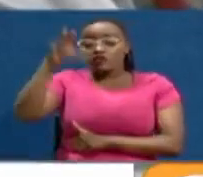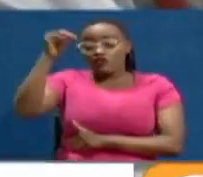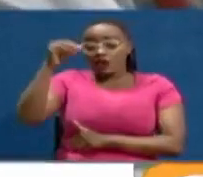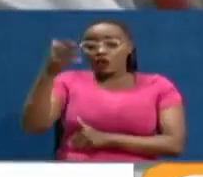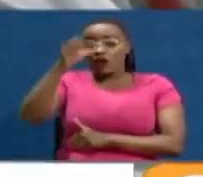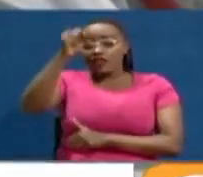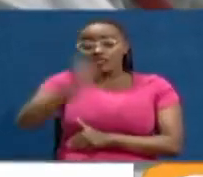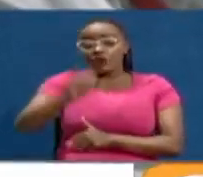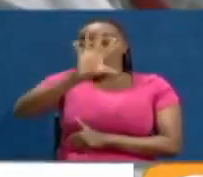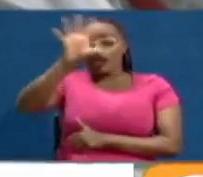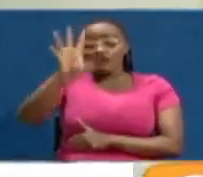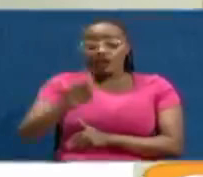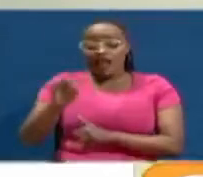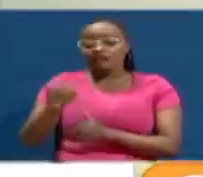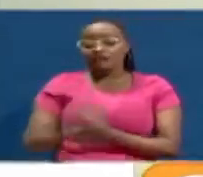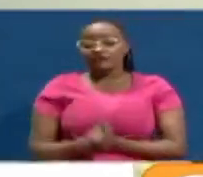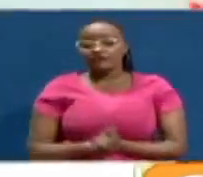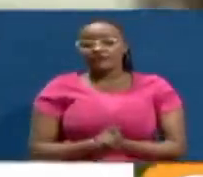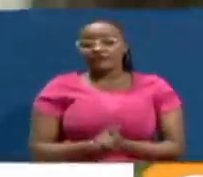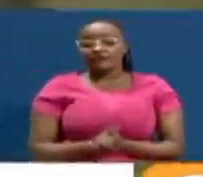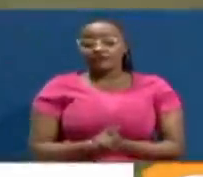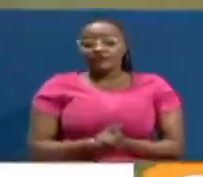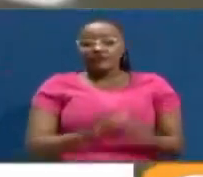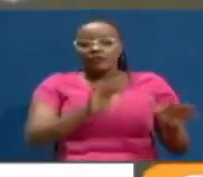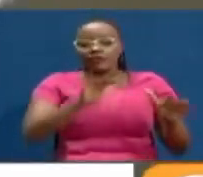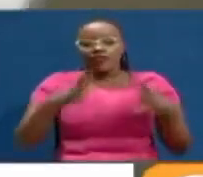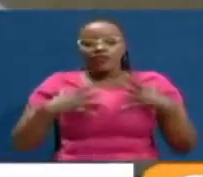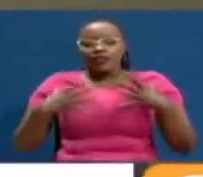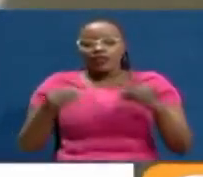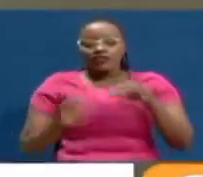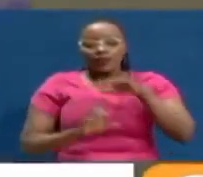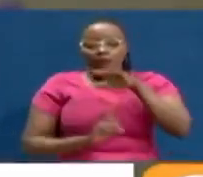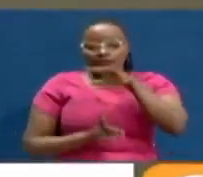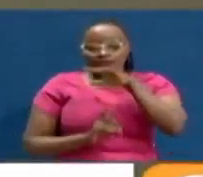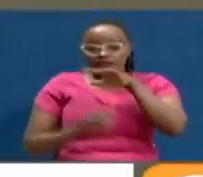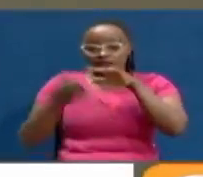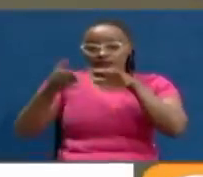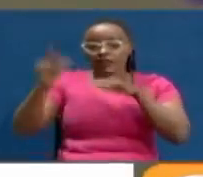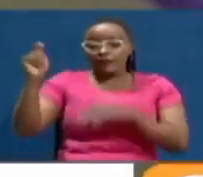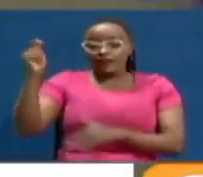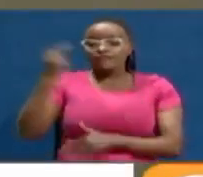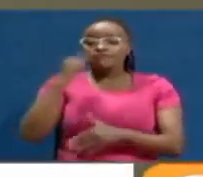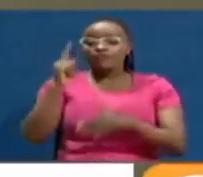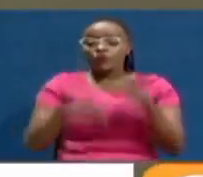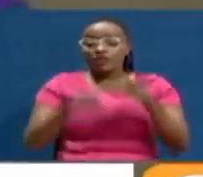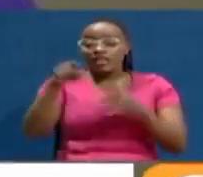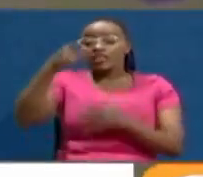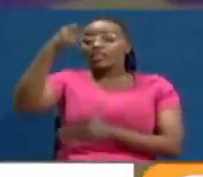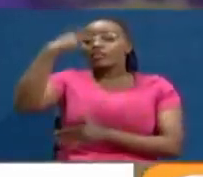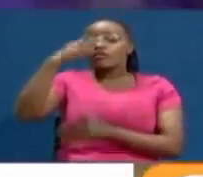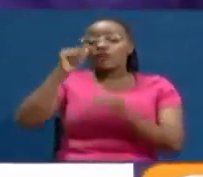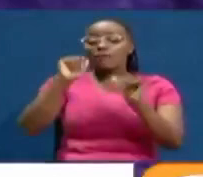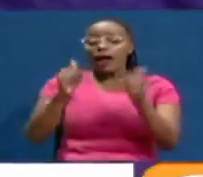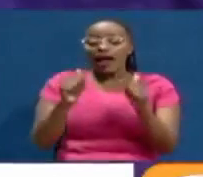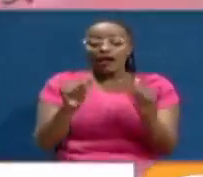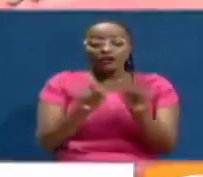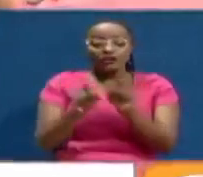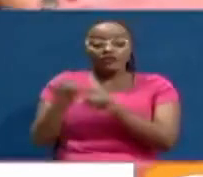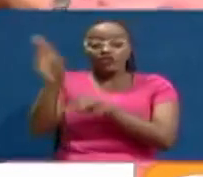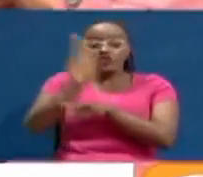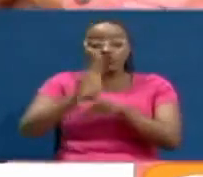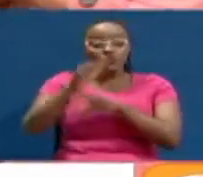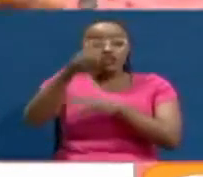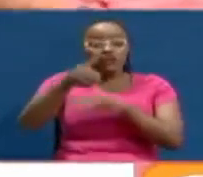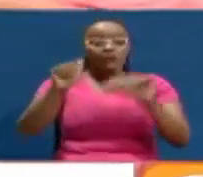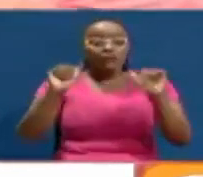uliopatikana Afrika Kusini. Wizara ya afya hapa nchini ikisema kuwa chanjo hiyo bado haijatumika